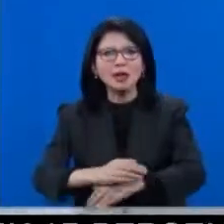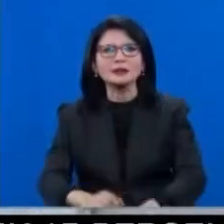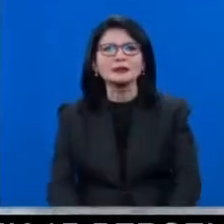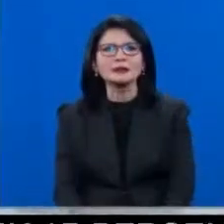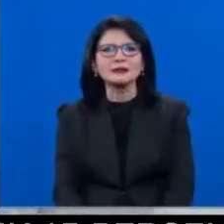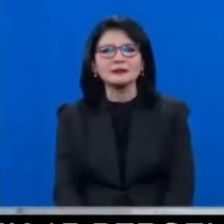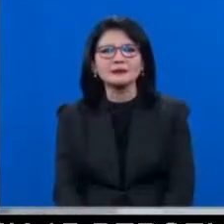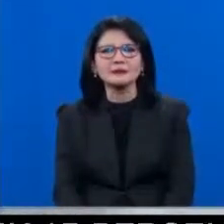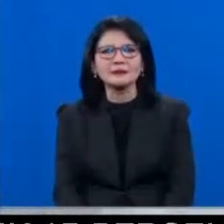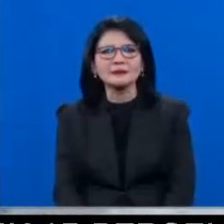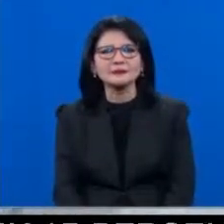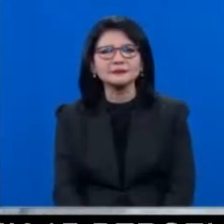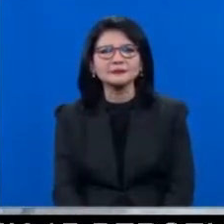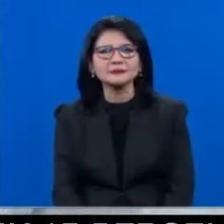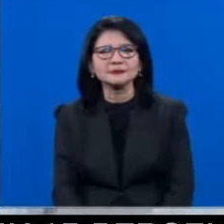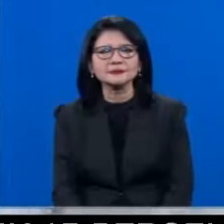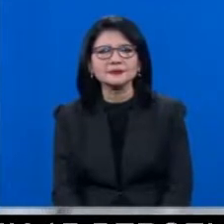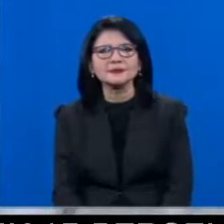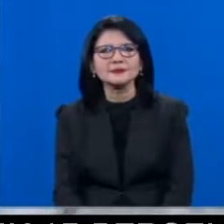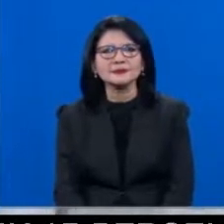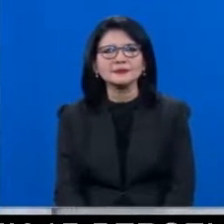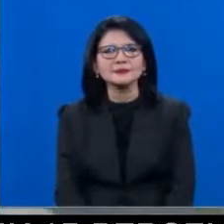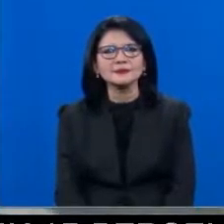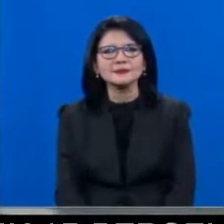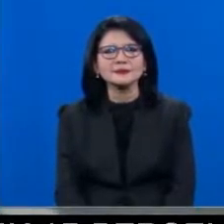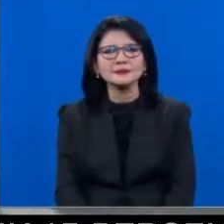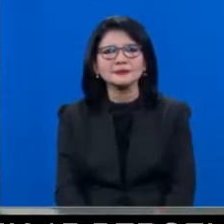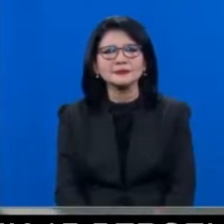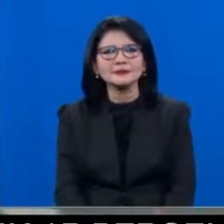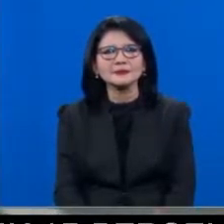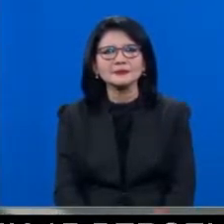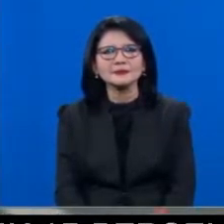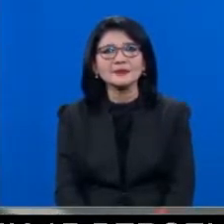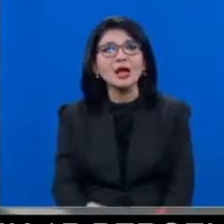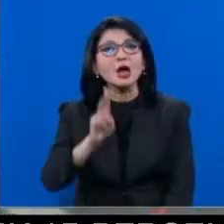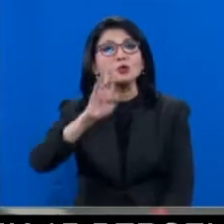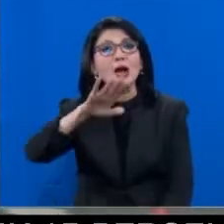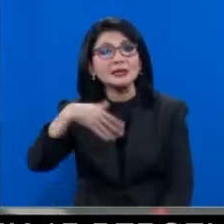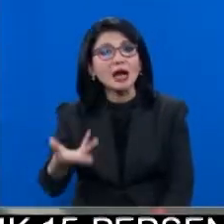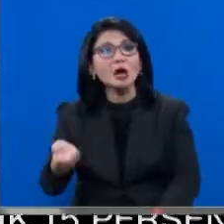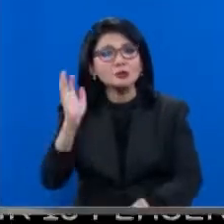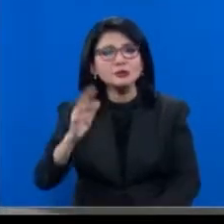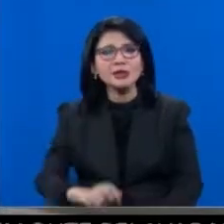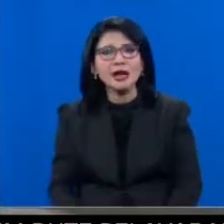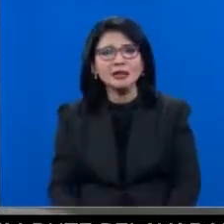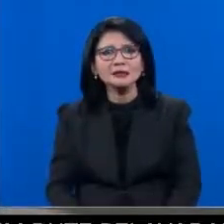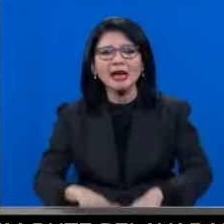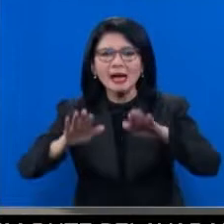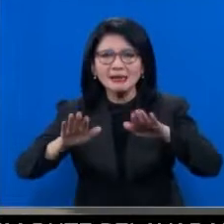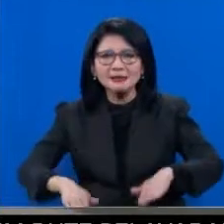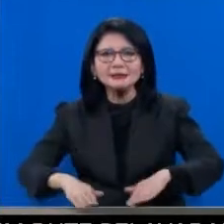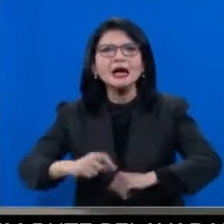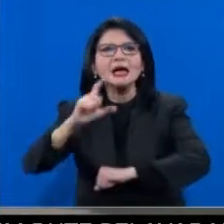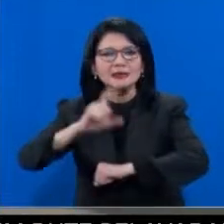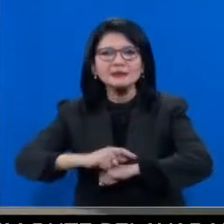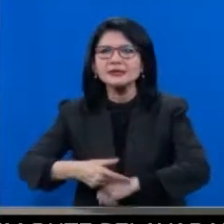dianjurkan oleh Rasul Muhammad SAW. 2 tahun sudah kegiatan itikaf tidak diperbolehkan karena